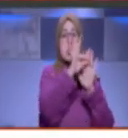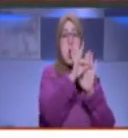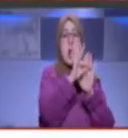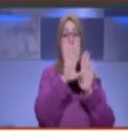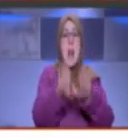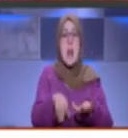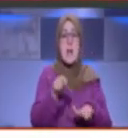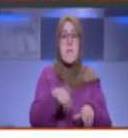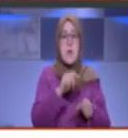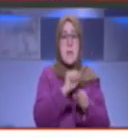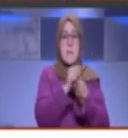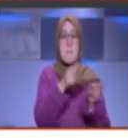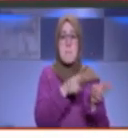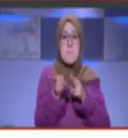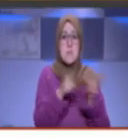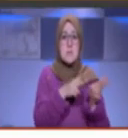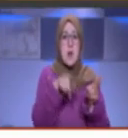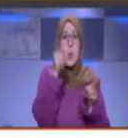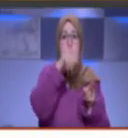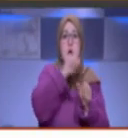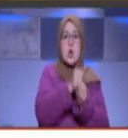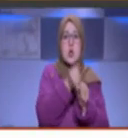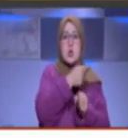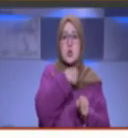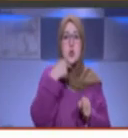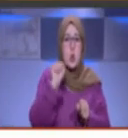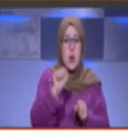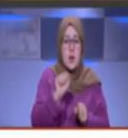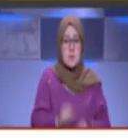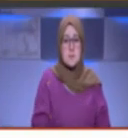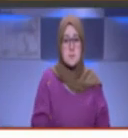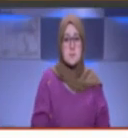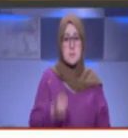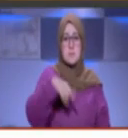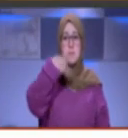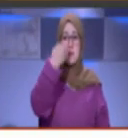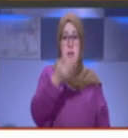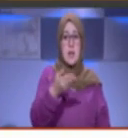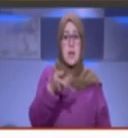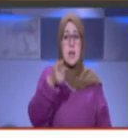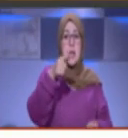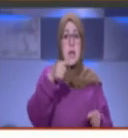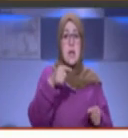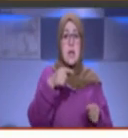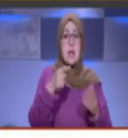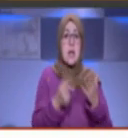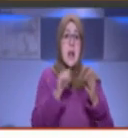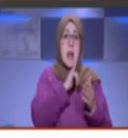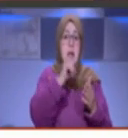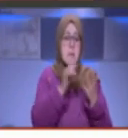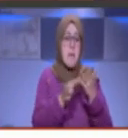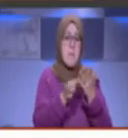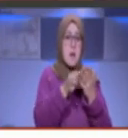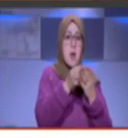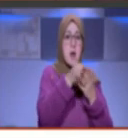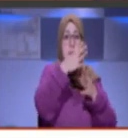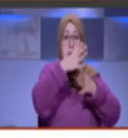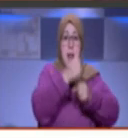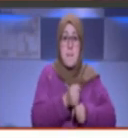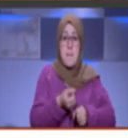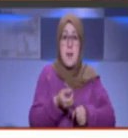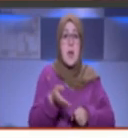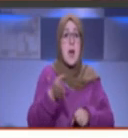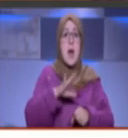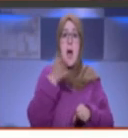مجتمعية لحماية أسر العمال، ومن خلال إقامتهم بالمصانع لمدة 14 يوما حماس العمال